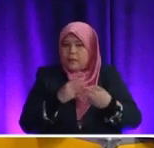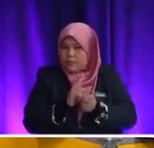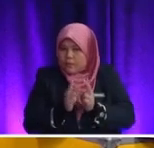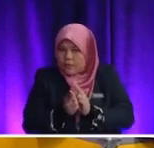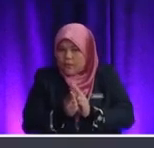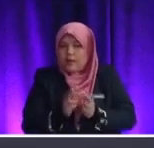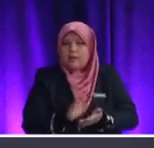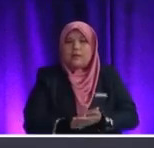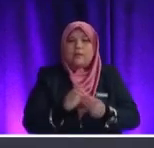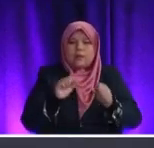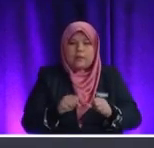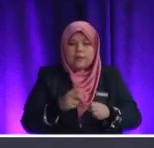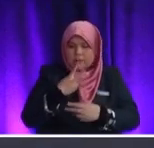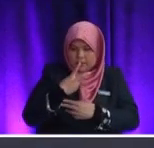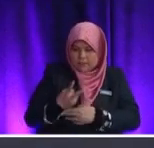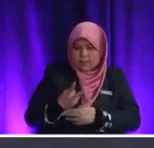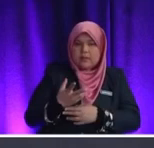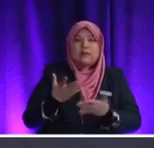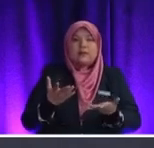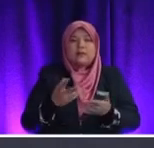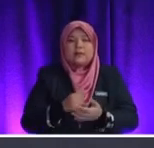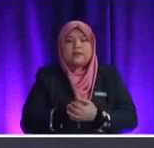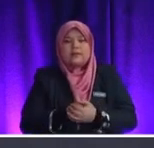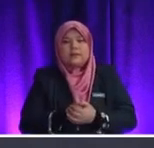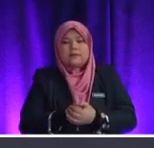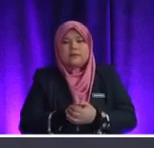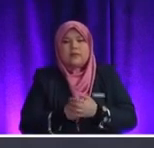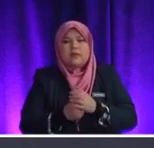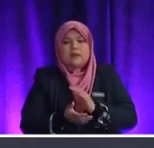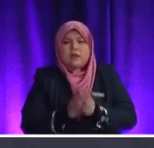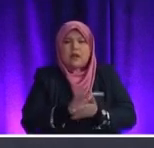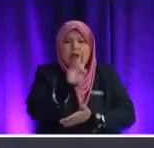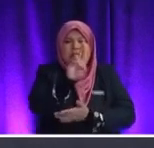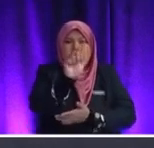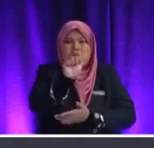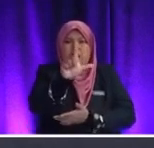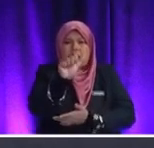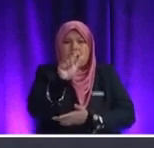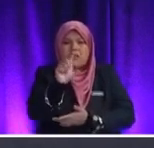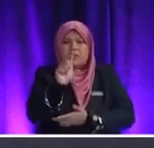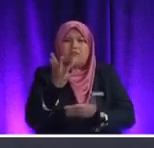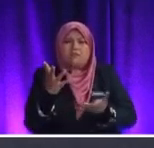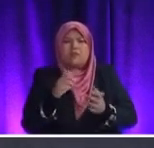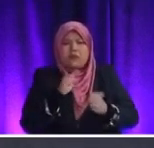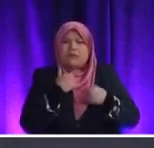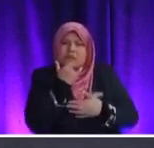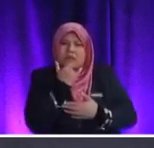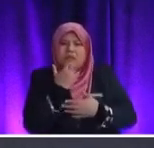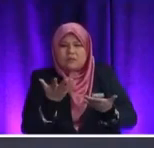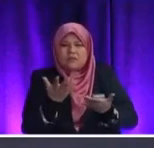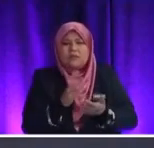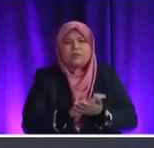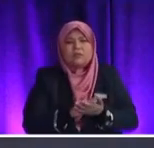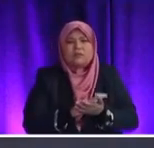kita boleh buat pemerhatian Restu Wah ada mungkin Lala ataupun banget Hai saya semua